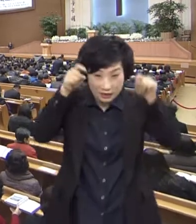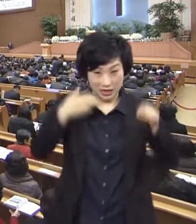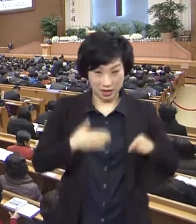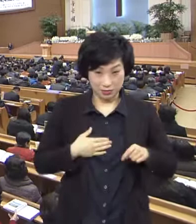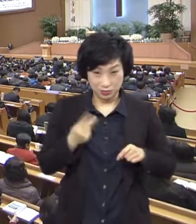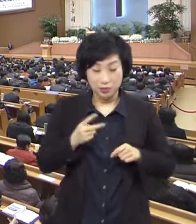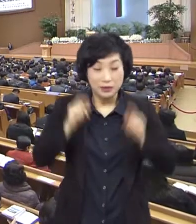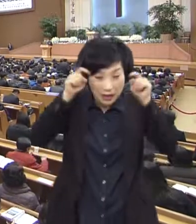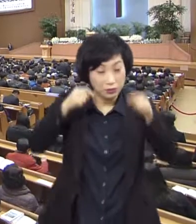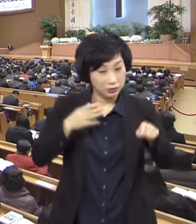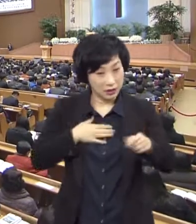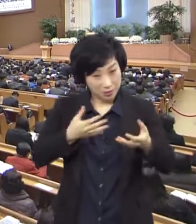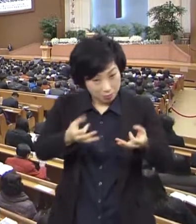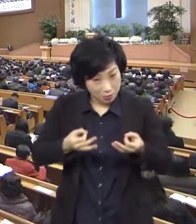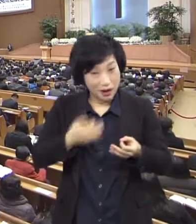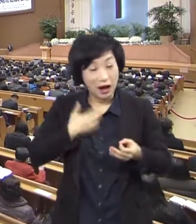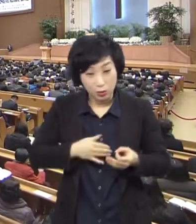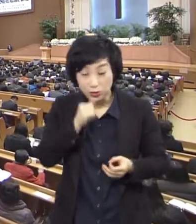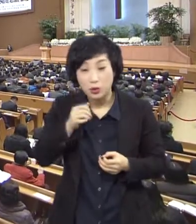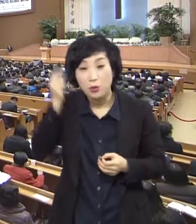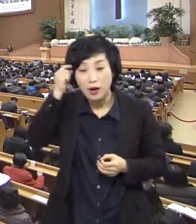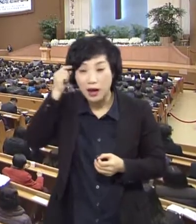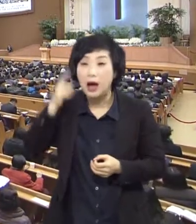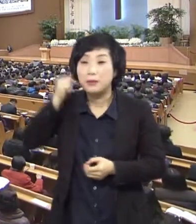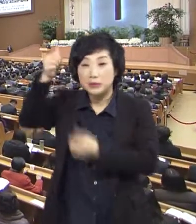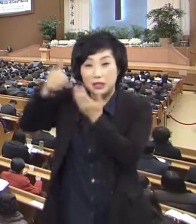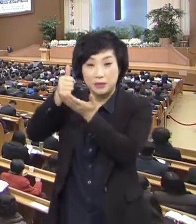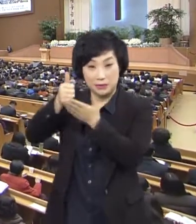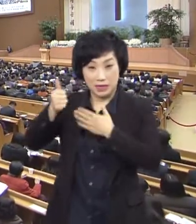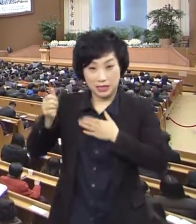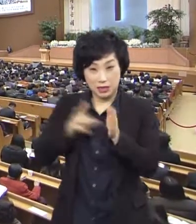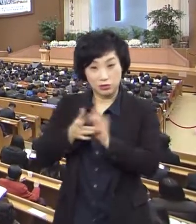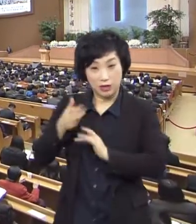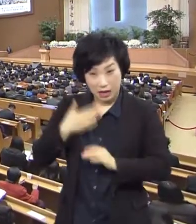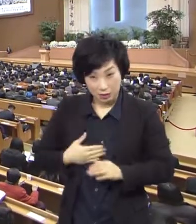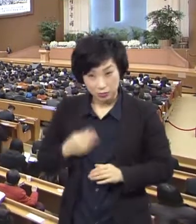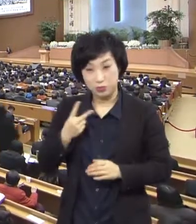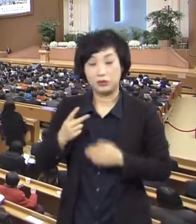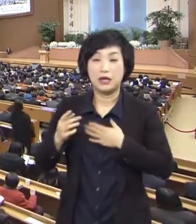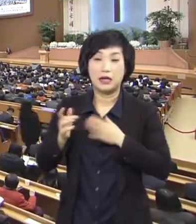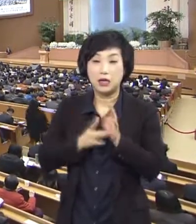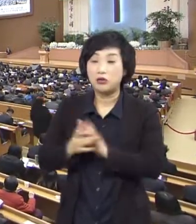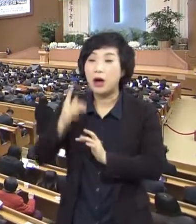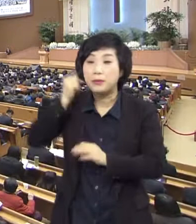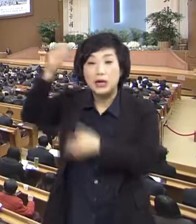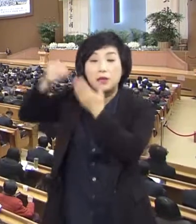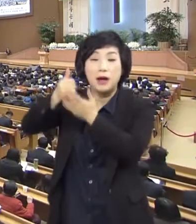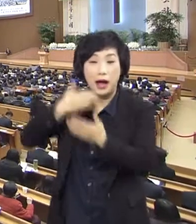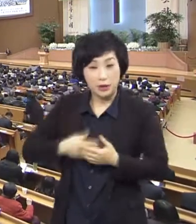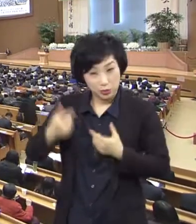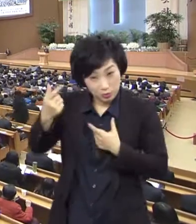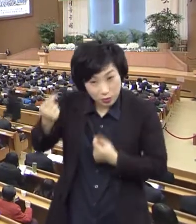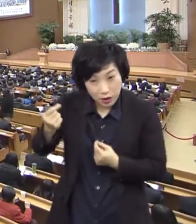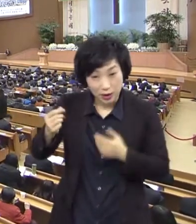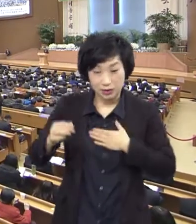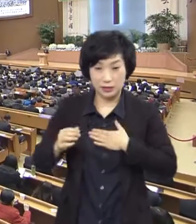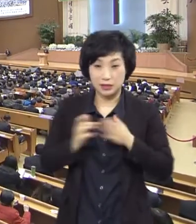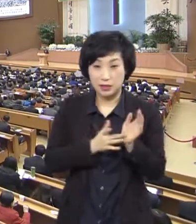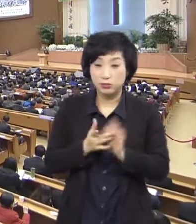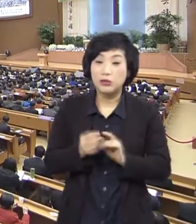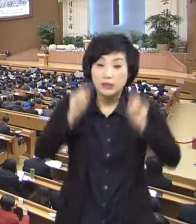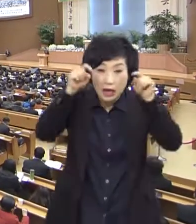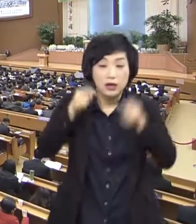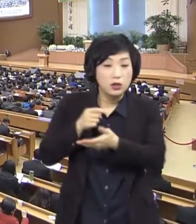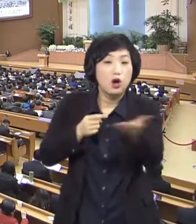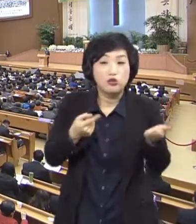것이 아버지께서 나를 아시고 내가 아버지를 아는 것 같으니 나는 양을 위하여 목숨을